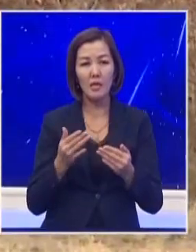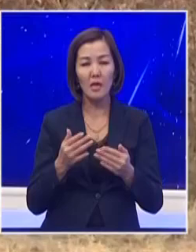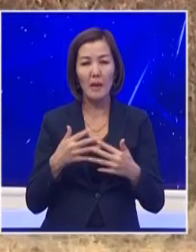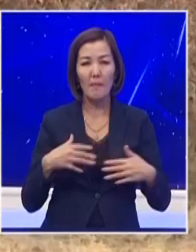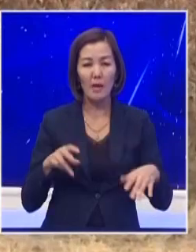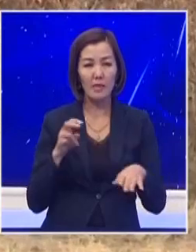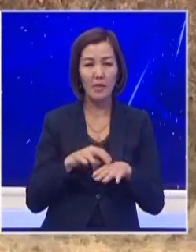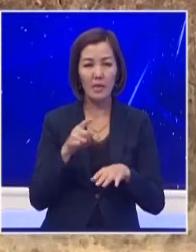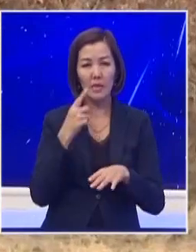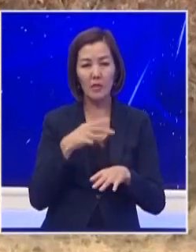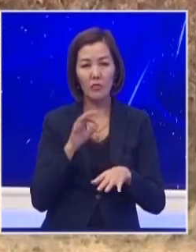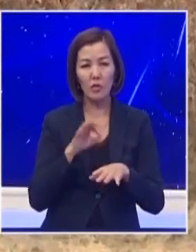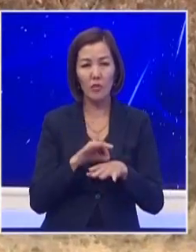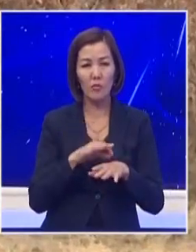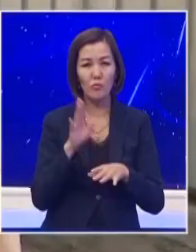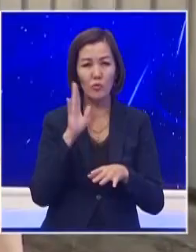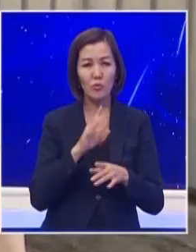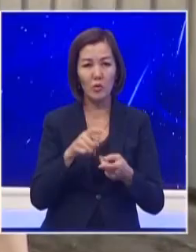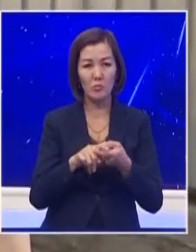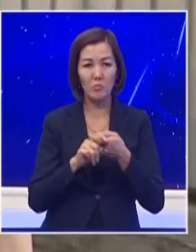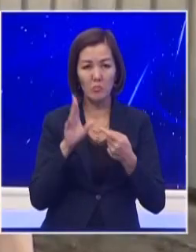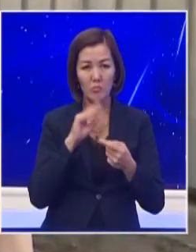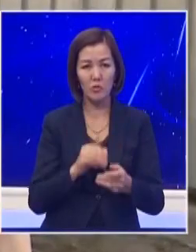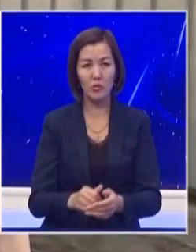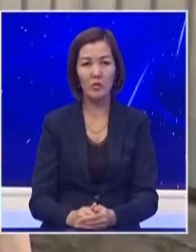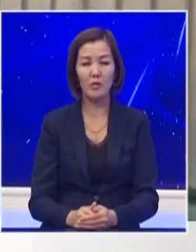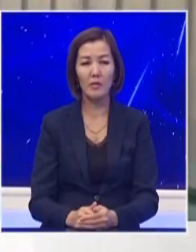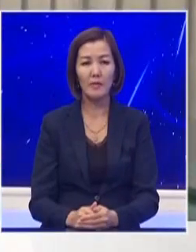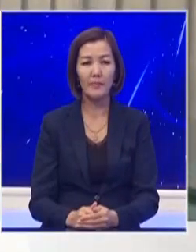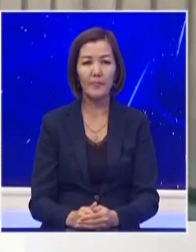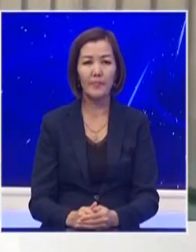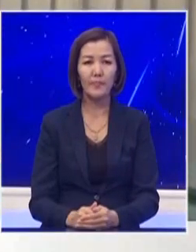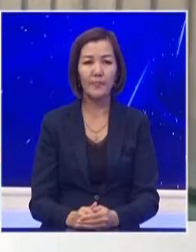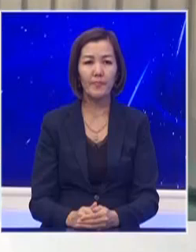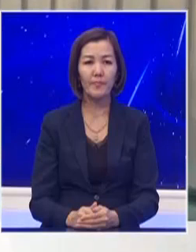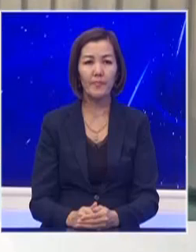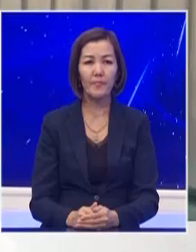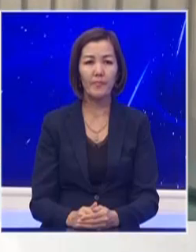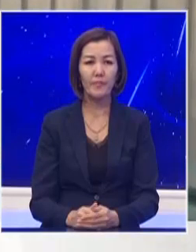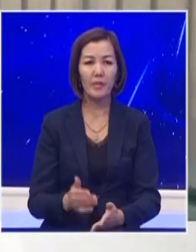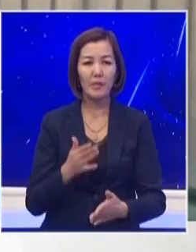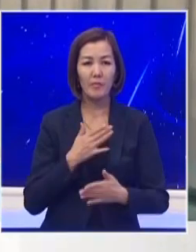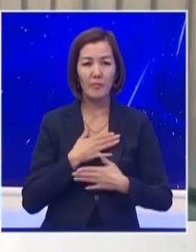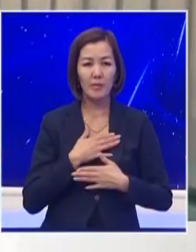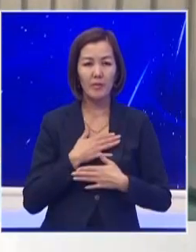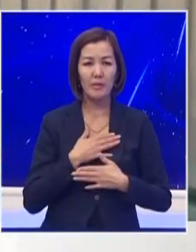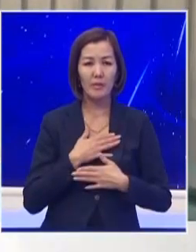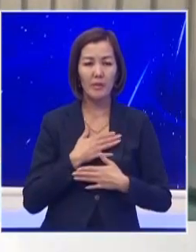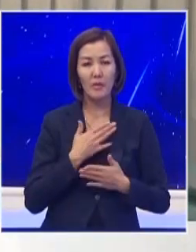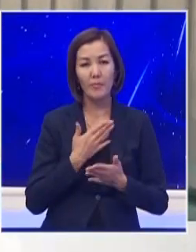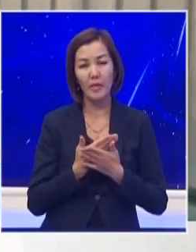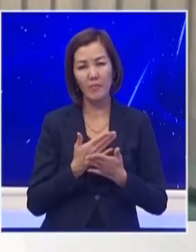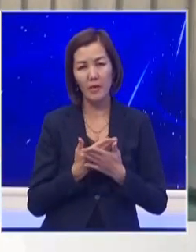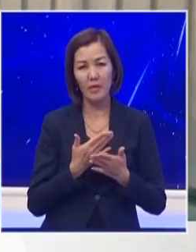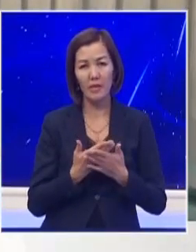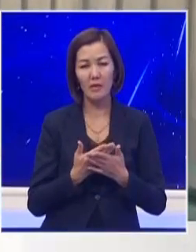дәрігерлерінің айтуынша ауру судан жұғады. Негізі былай айтсақ, біз өзіміз қазір болжау ғой, ветрастарында